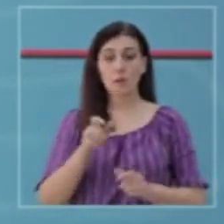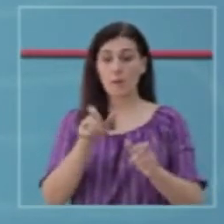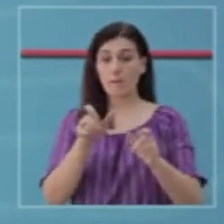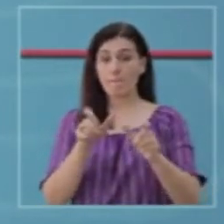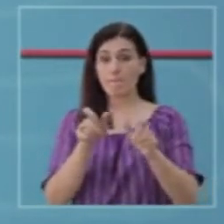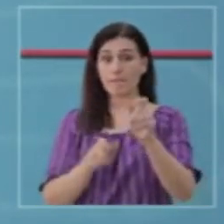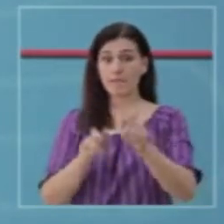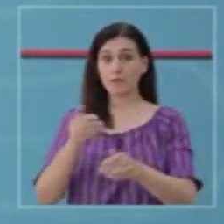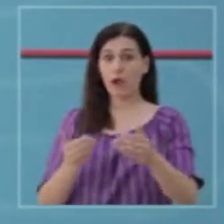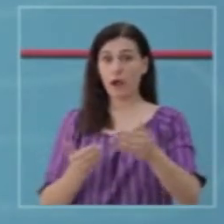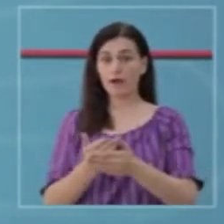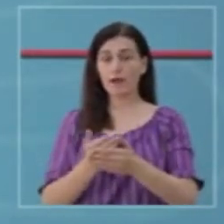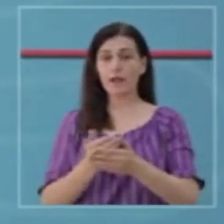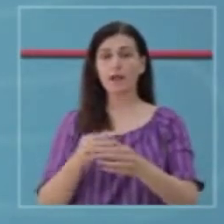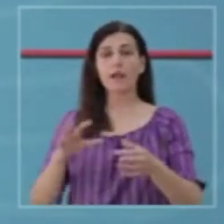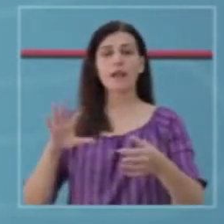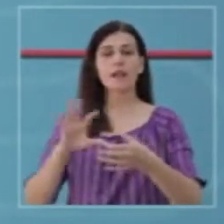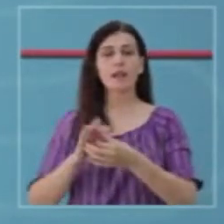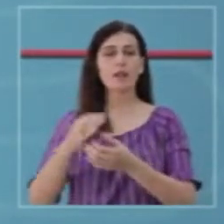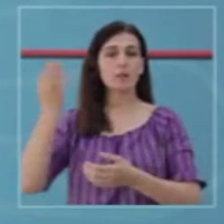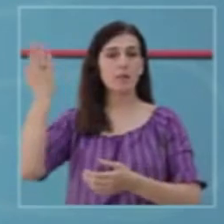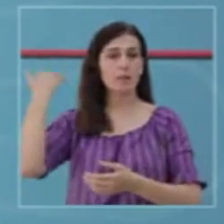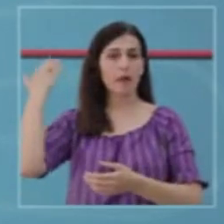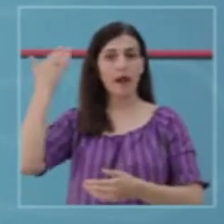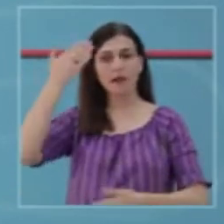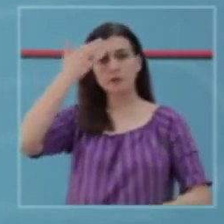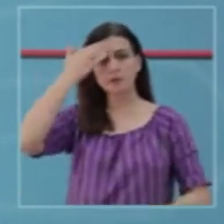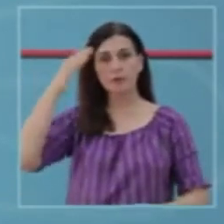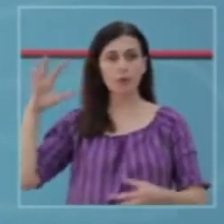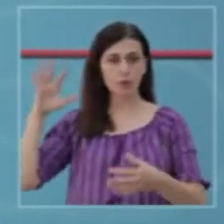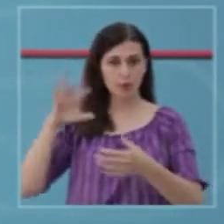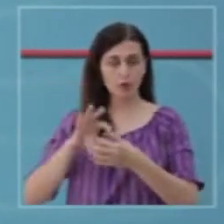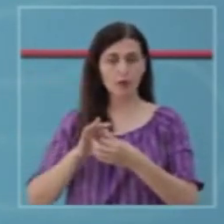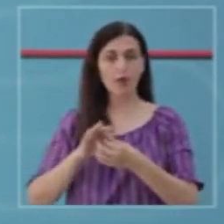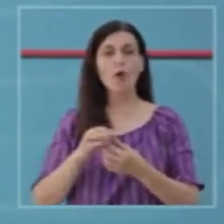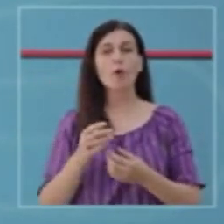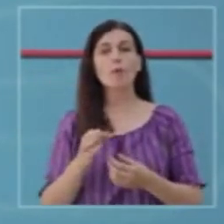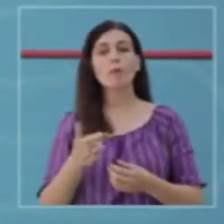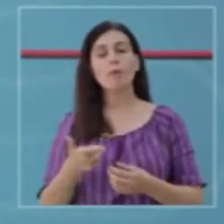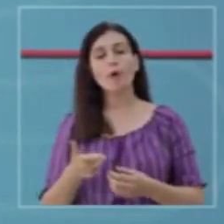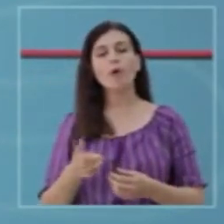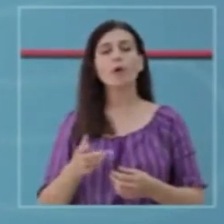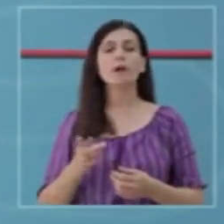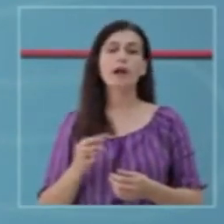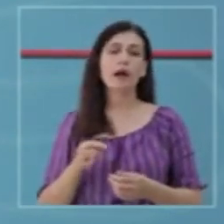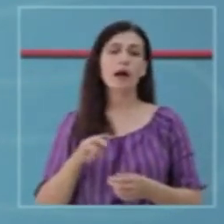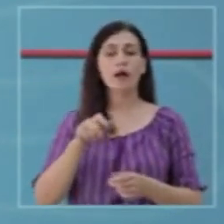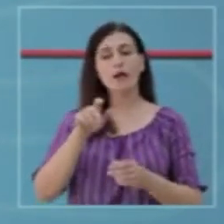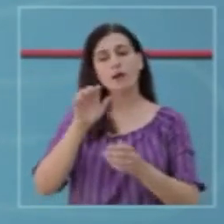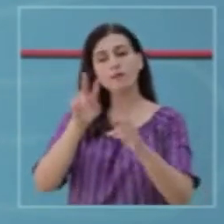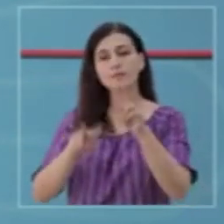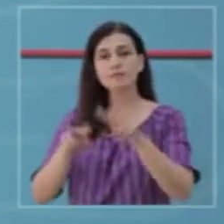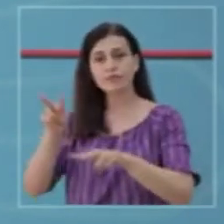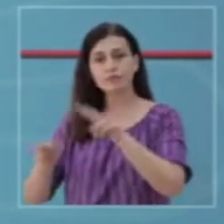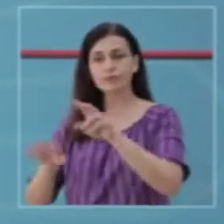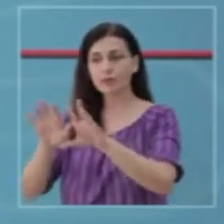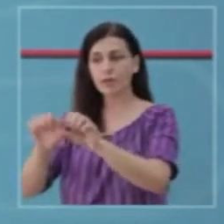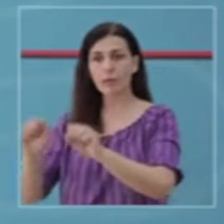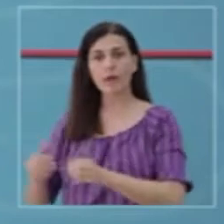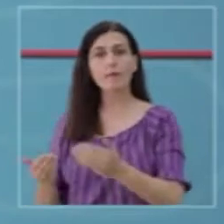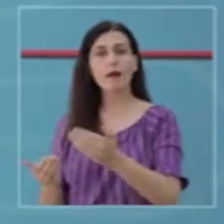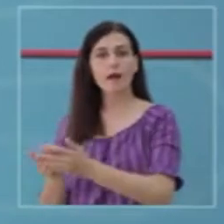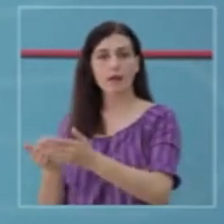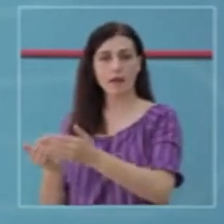mirë e rasteve ditore lidhen me kontakte të rasteve të më përparshme pozitive, ndërkohë që vazhdon hetimi për raste të